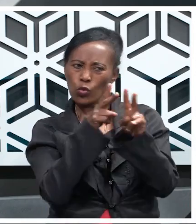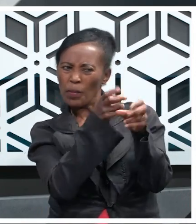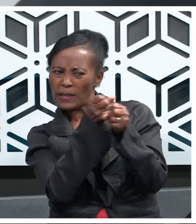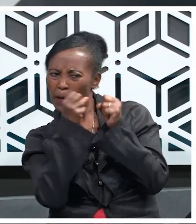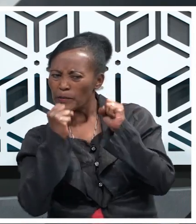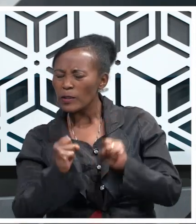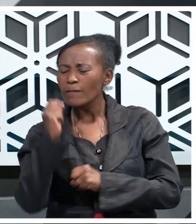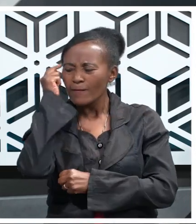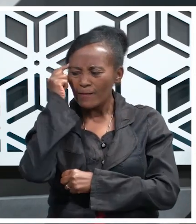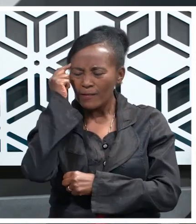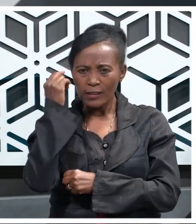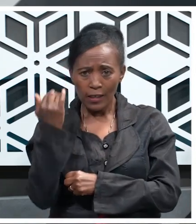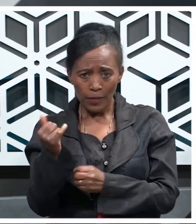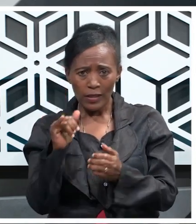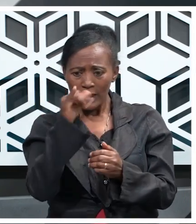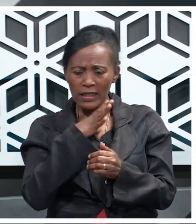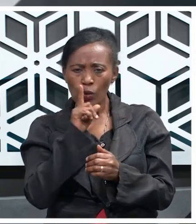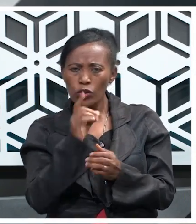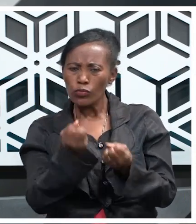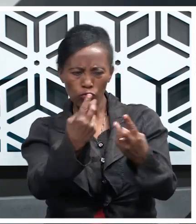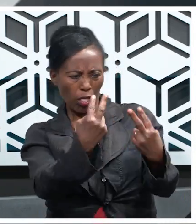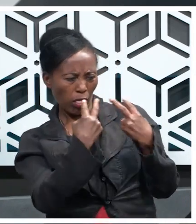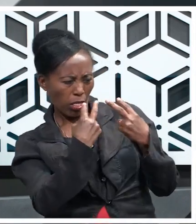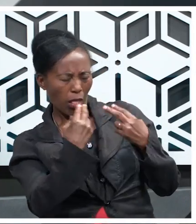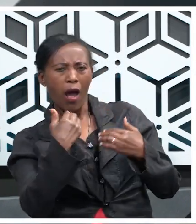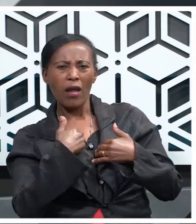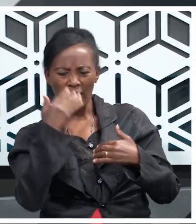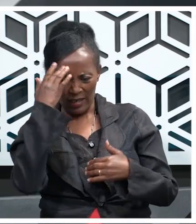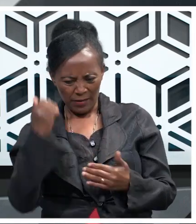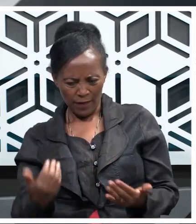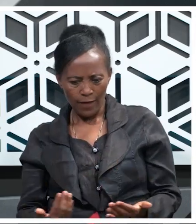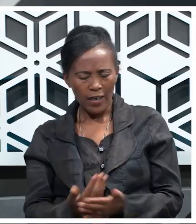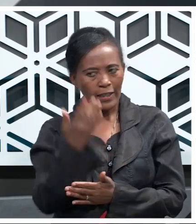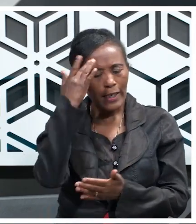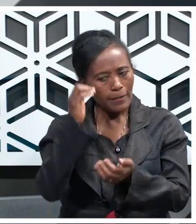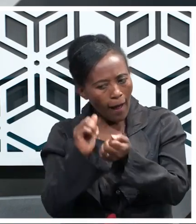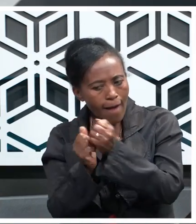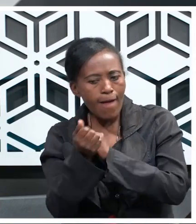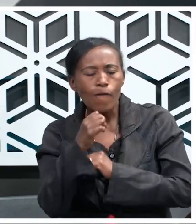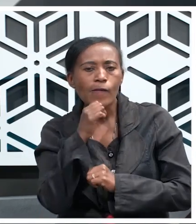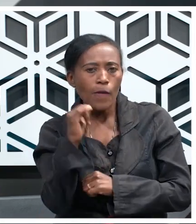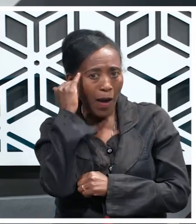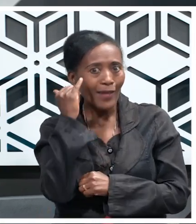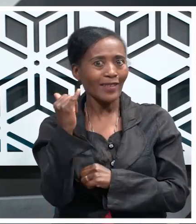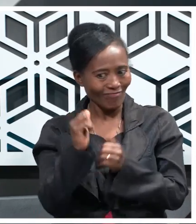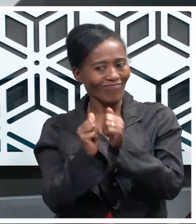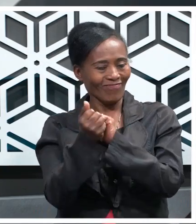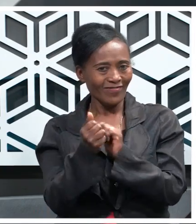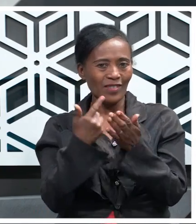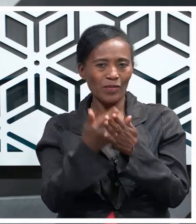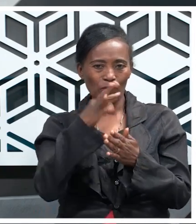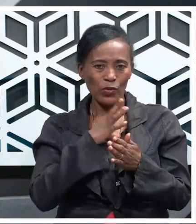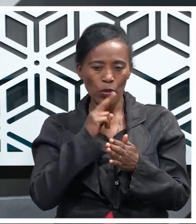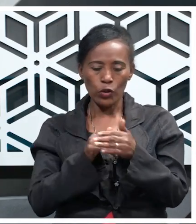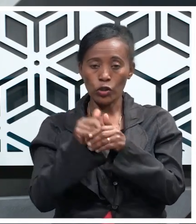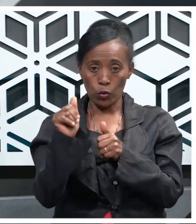መሳብ እንደምችል አስብ ነበረ። የትም ቦታ ሲሄድ ሰዎች ብዙ ጊዜ ያዩኛልና ለምን ወደ ፋሽን ግን አልቀይረውም ይሄን ሀሳብና